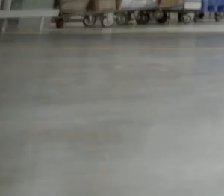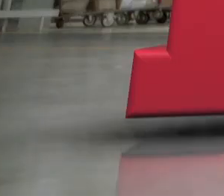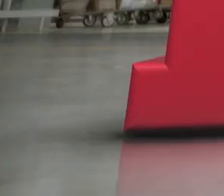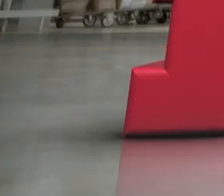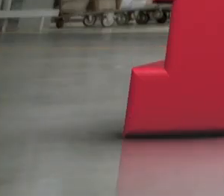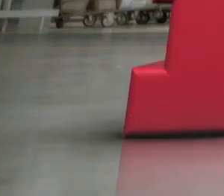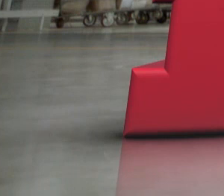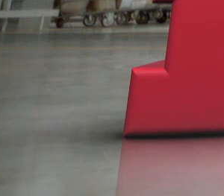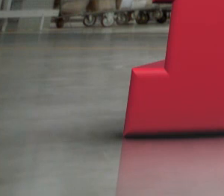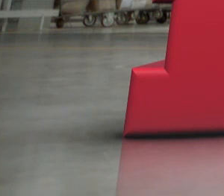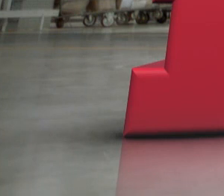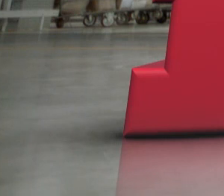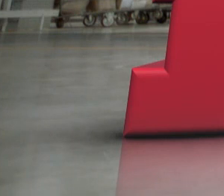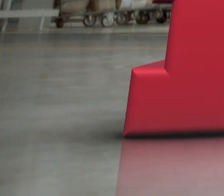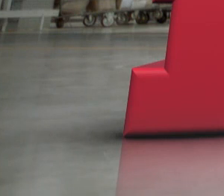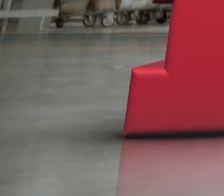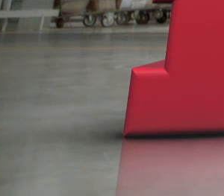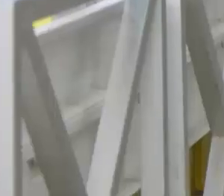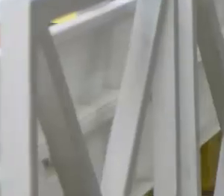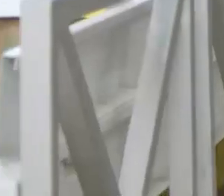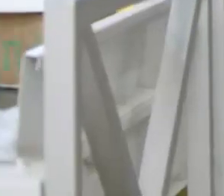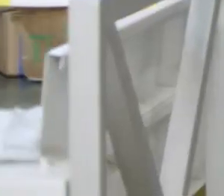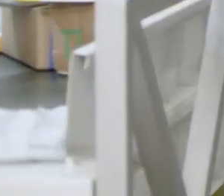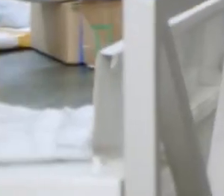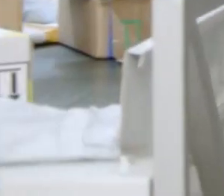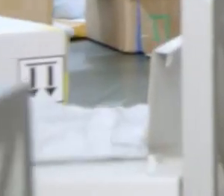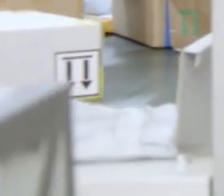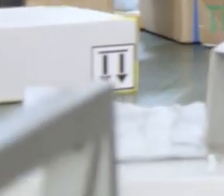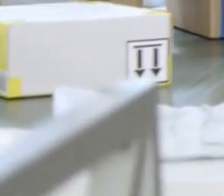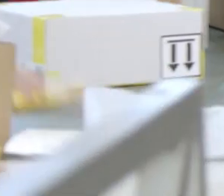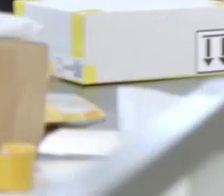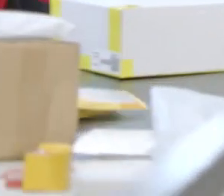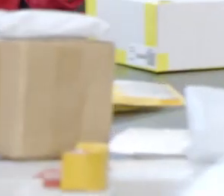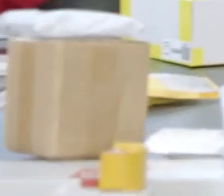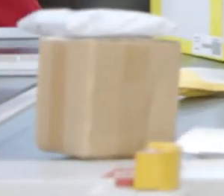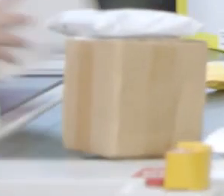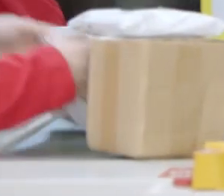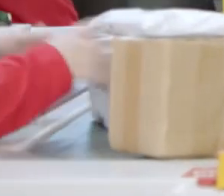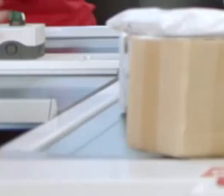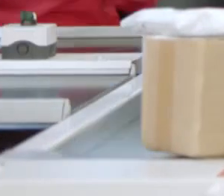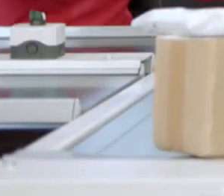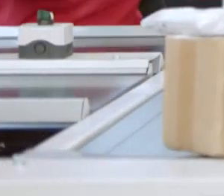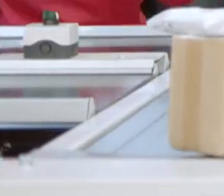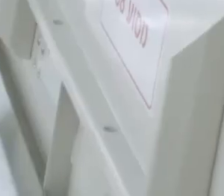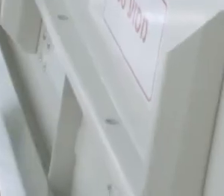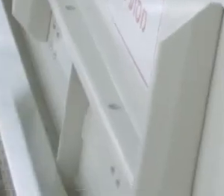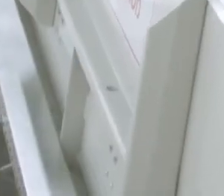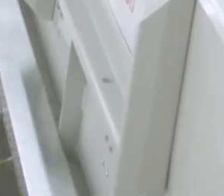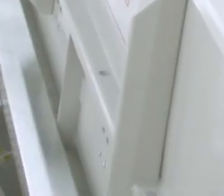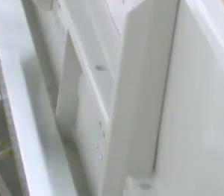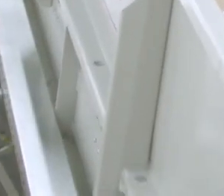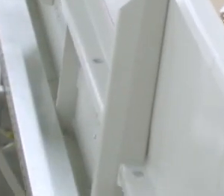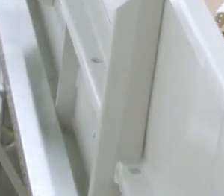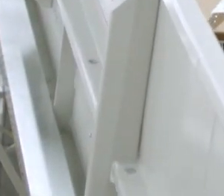תקשיבו טוב, כ-65 מיליון. אז איך מתמודדים עם כזאת כמות מטורפת שרק עולה ועולה?